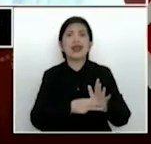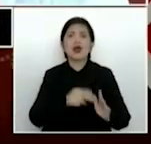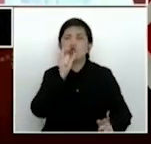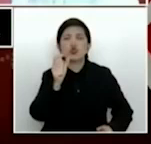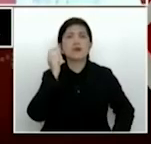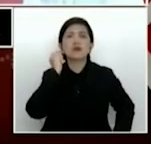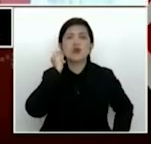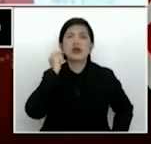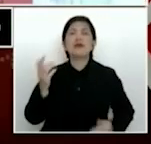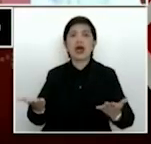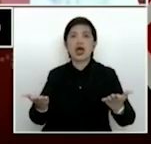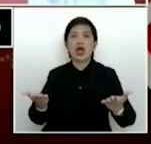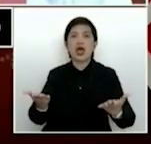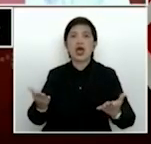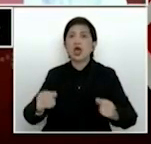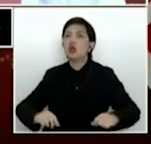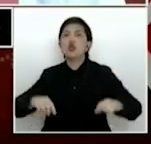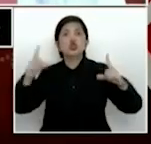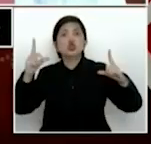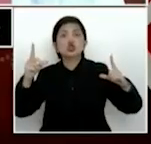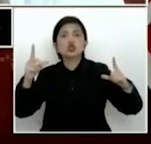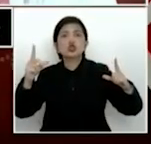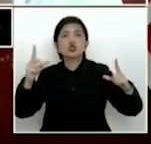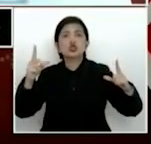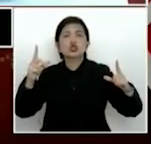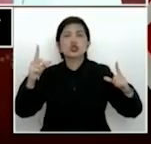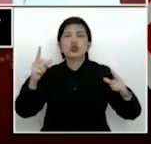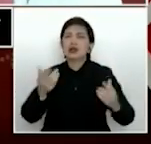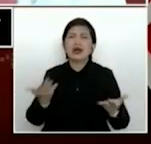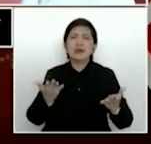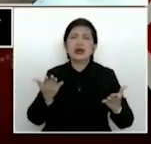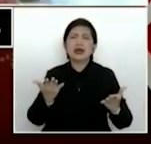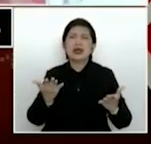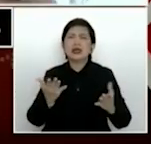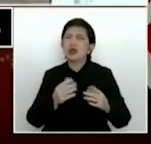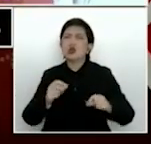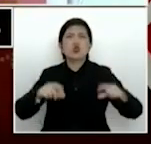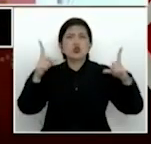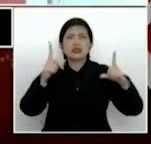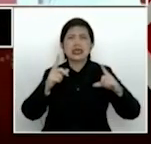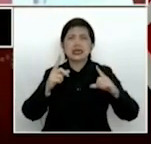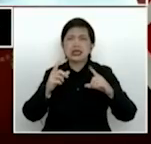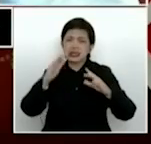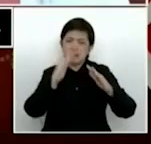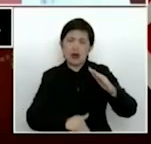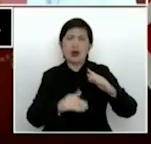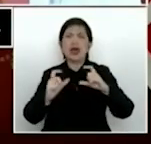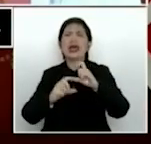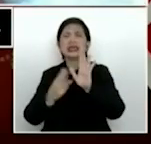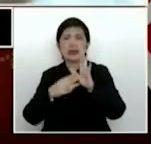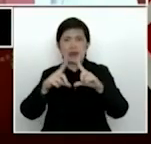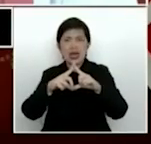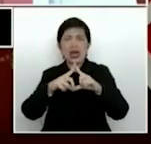perempuan mereka rata-rata lulusannya di bawah yang bekerja untuk level di bawah adalah di bawah SLTA untuk